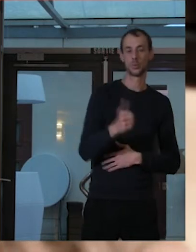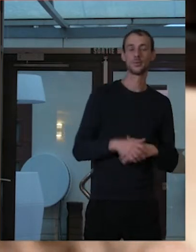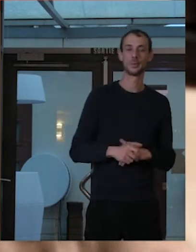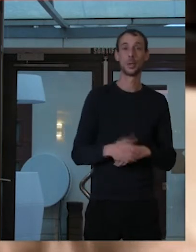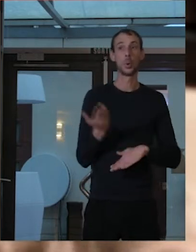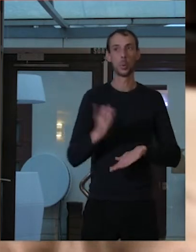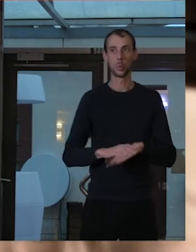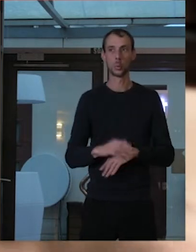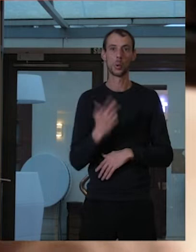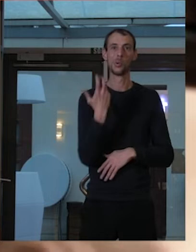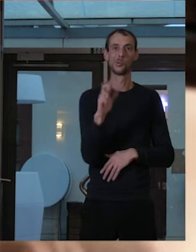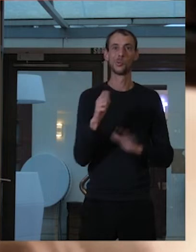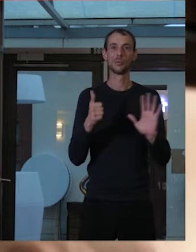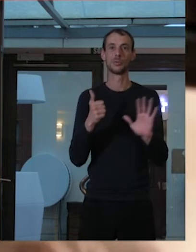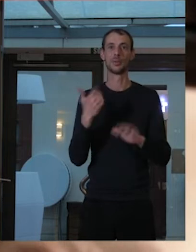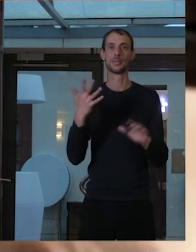365 jours par an.